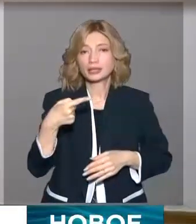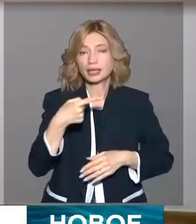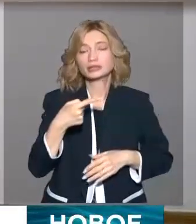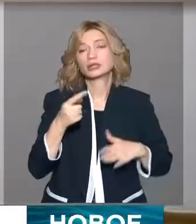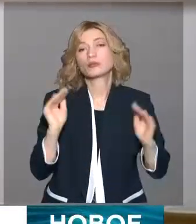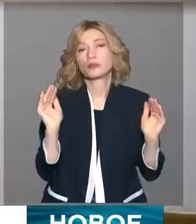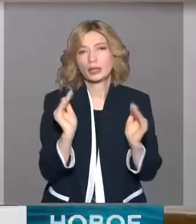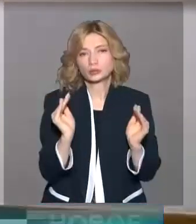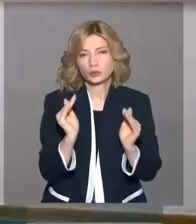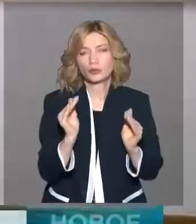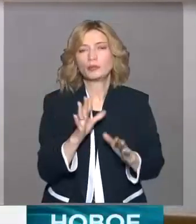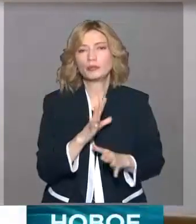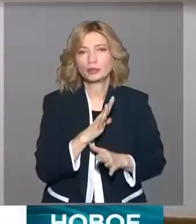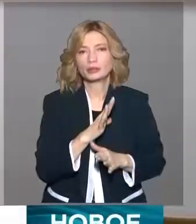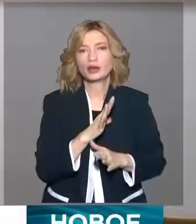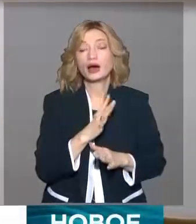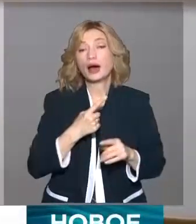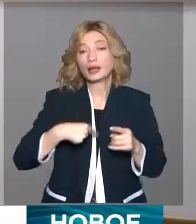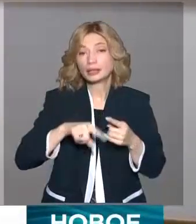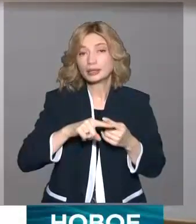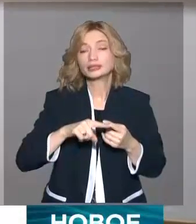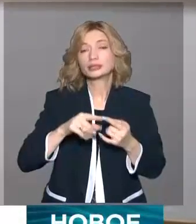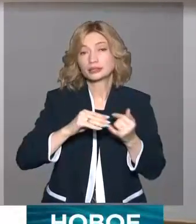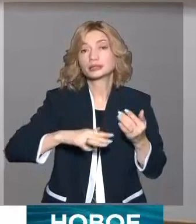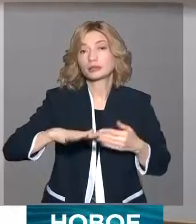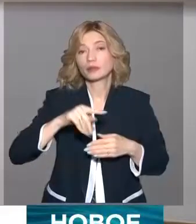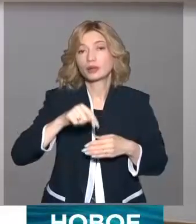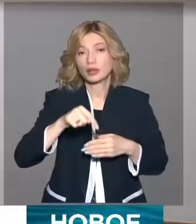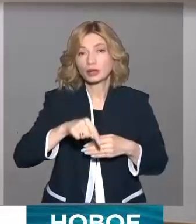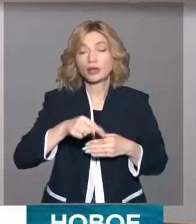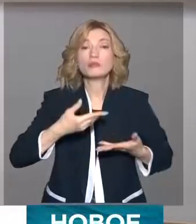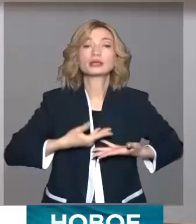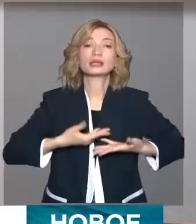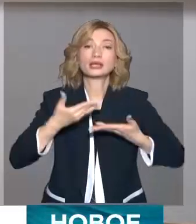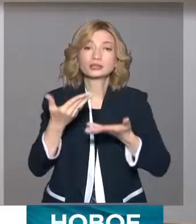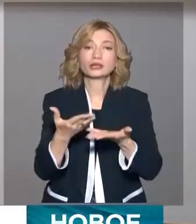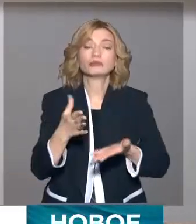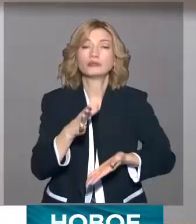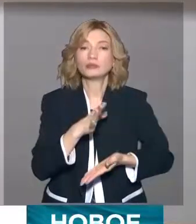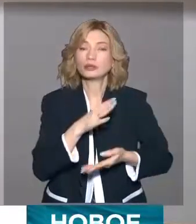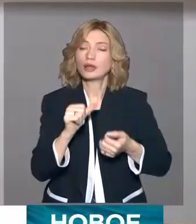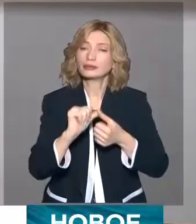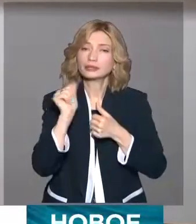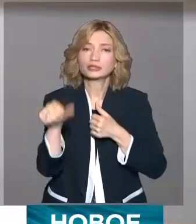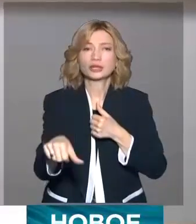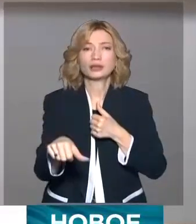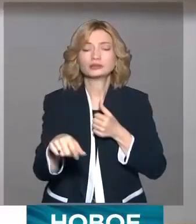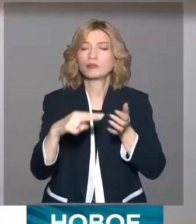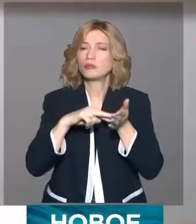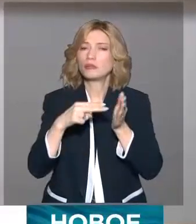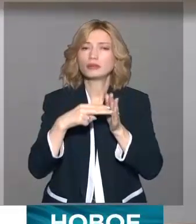вот предложение наших земляков о строительстве этой мечети, он отличался.